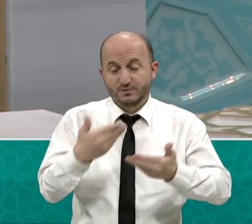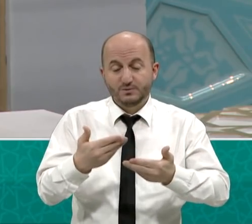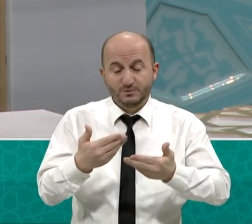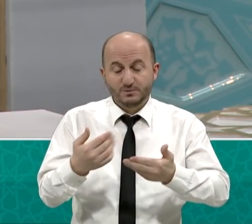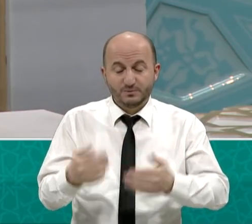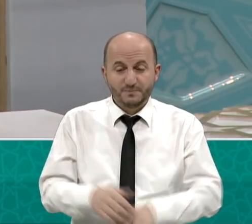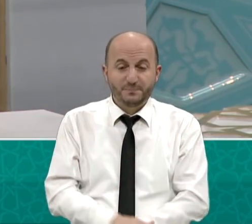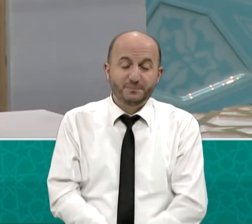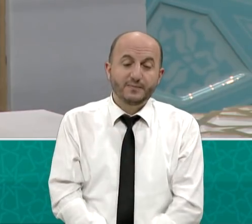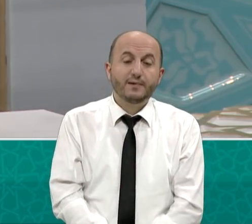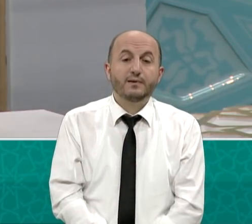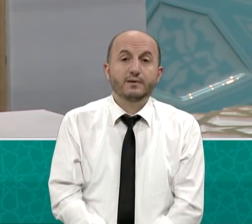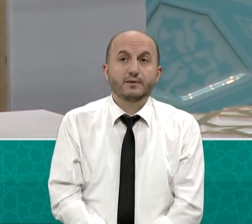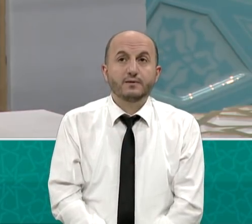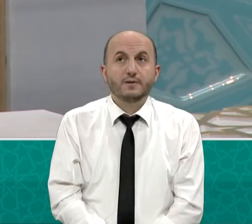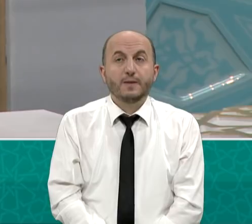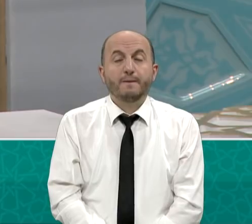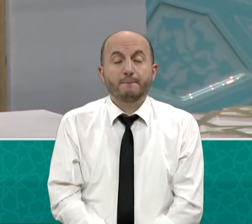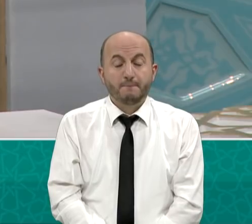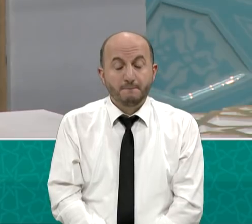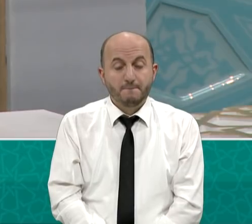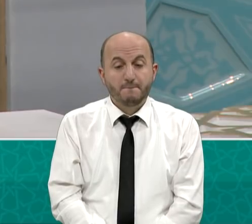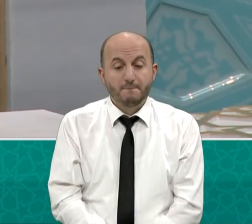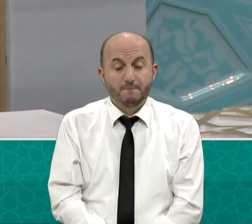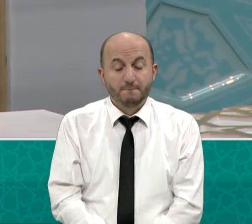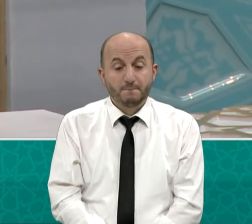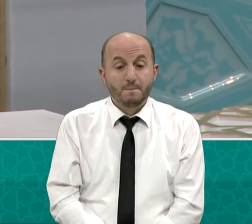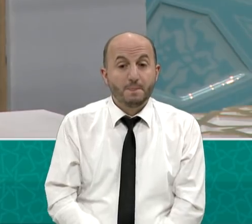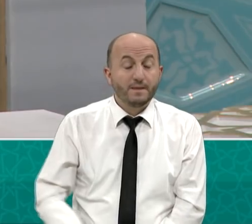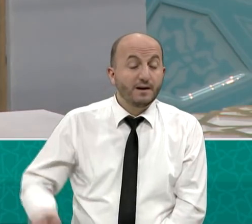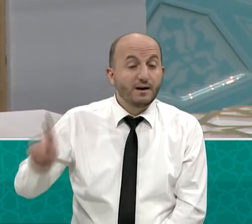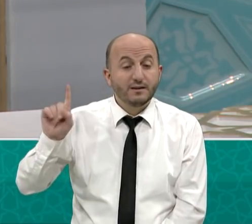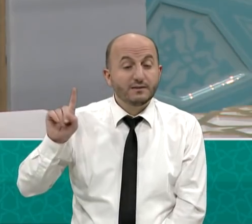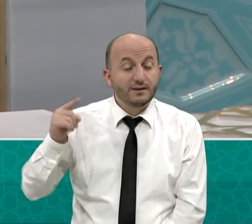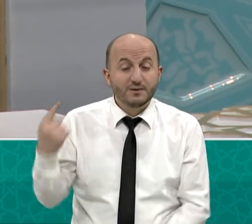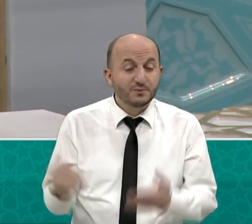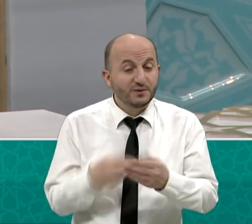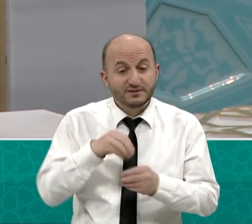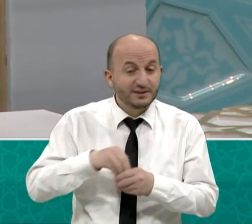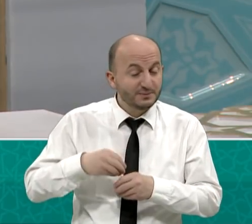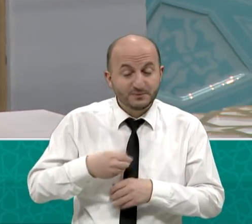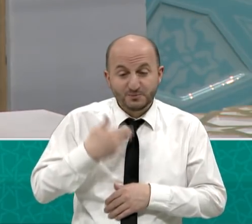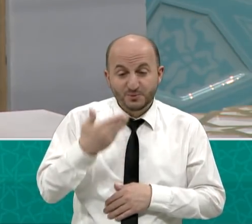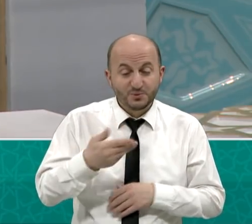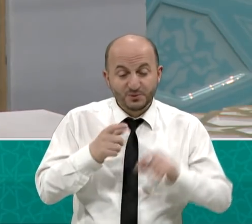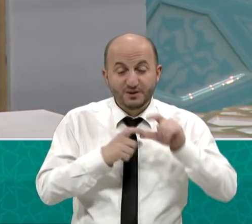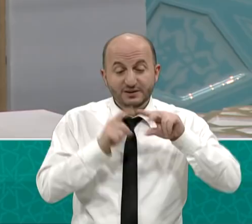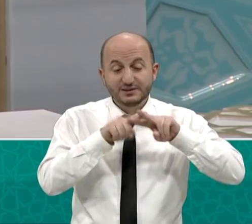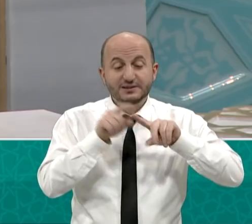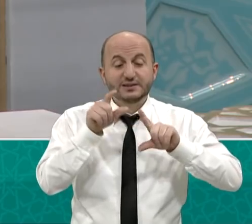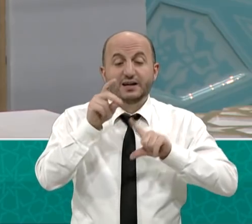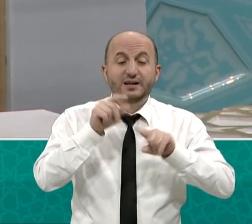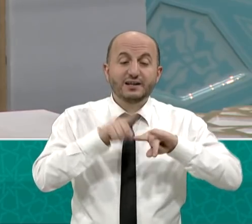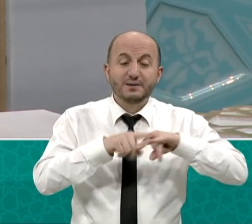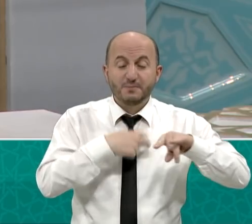kerimeyle ben konuşmamı bitirmek istiyorum. Salih Aleyhisselam'ı Rabbimiz Kur'an-ı Kerim'inde anlatıyor.